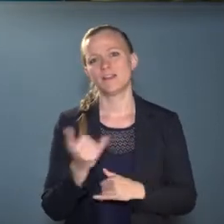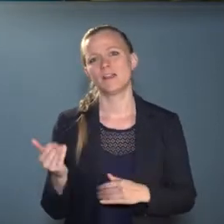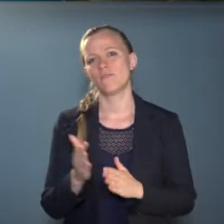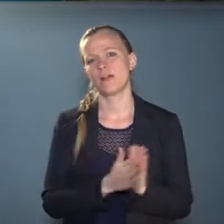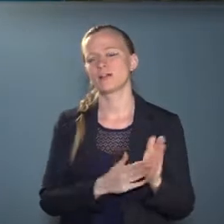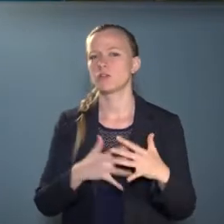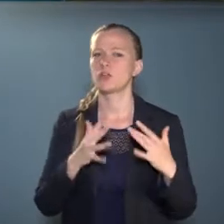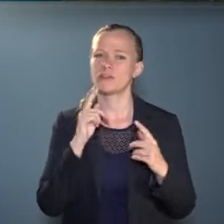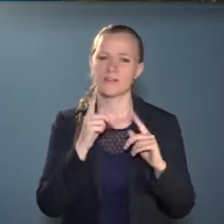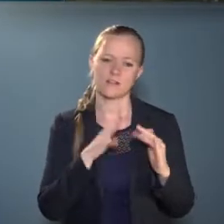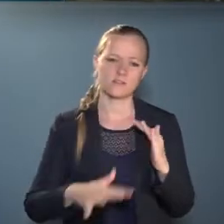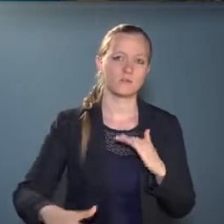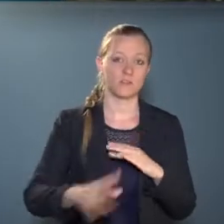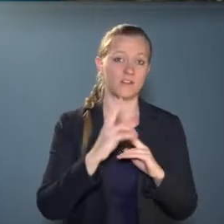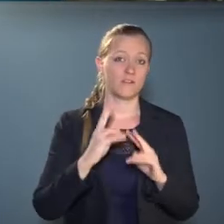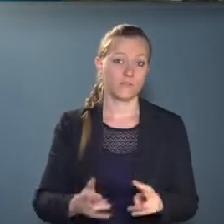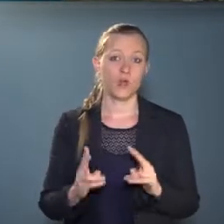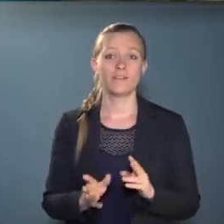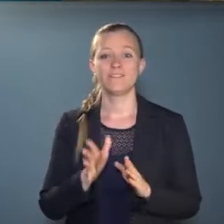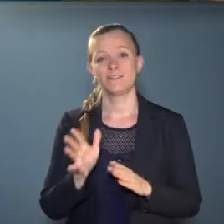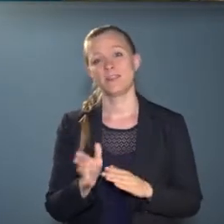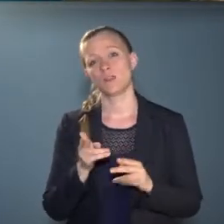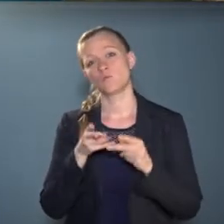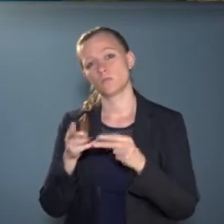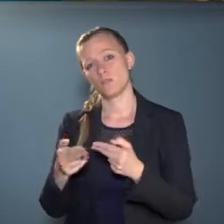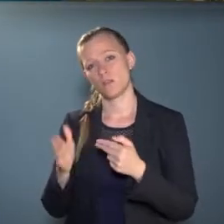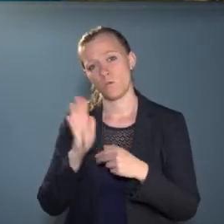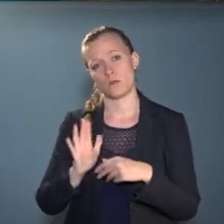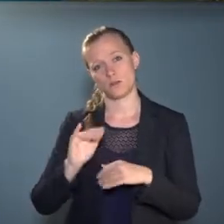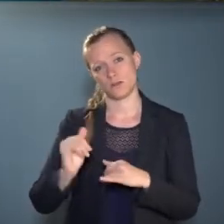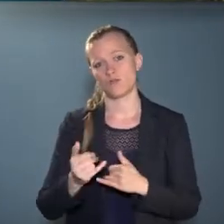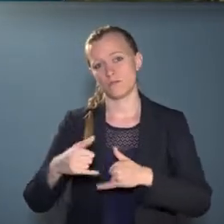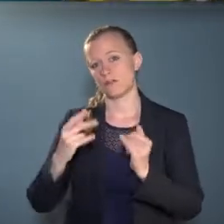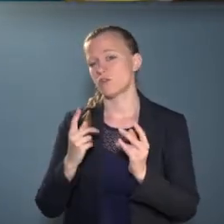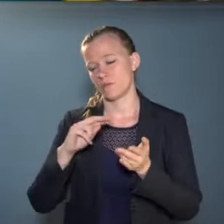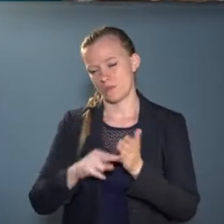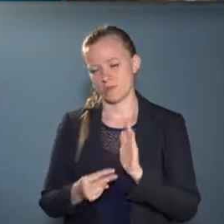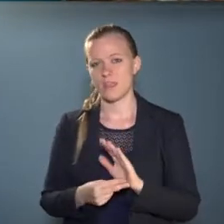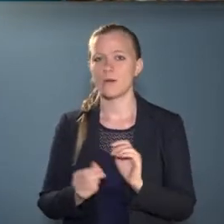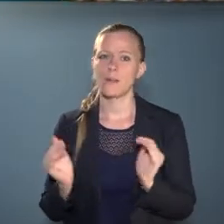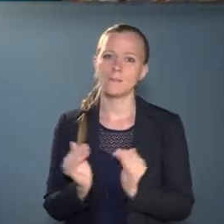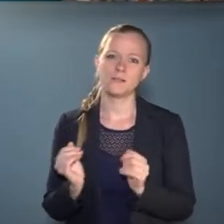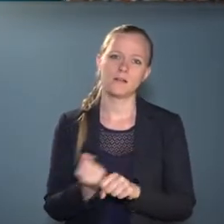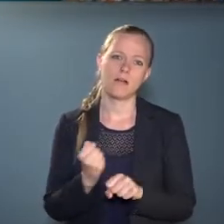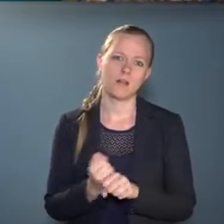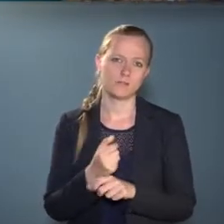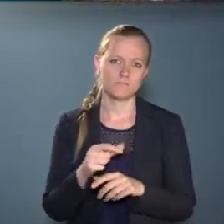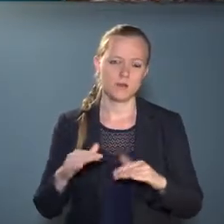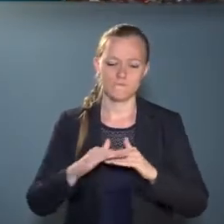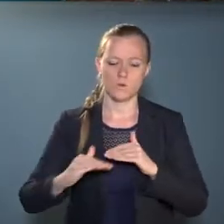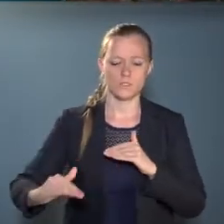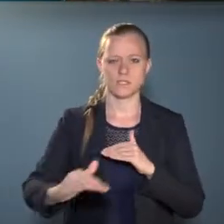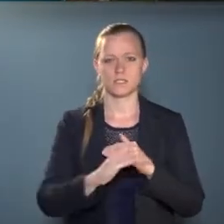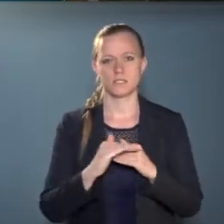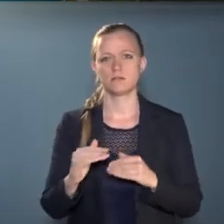játszóterek, megvannak a terveink a délutcai oldalon is a felújításra. Ott egy mini kalandpark fog, egy földszintes kalandpark